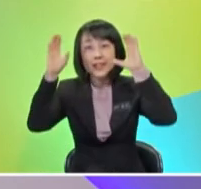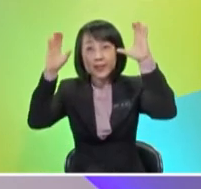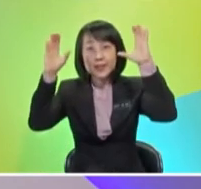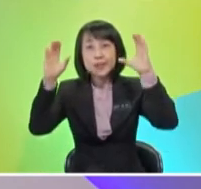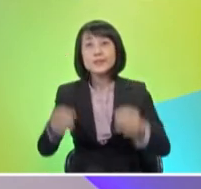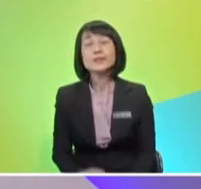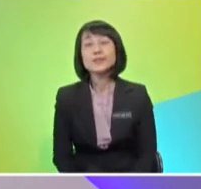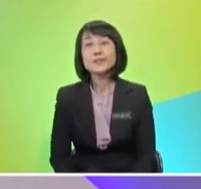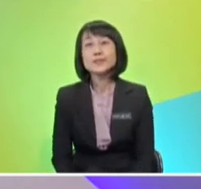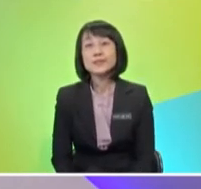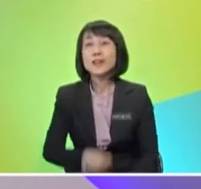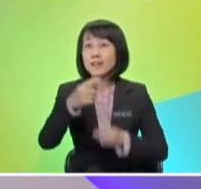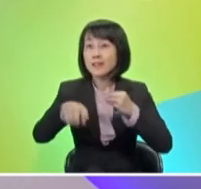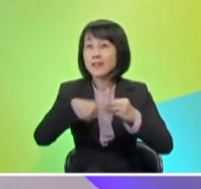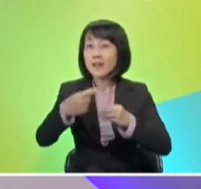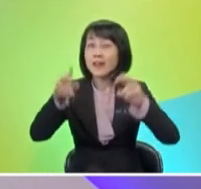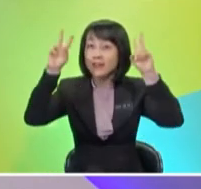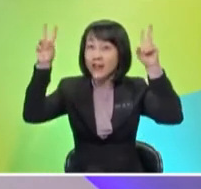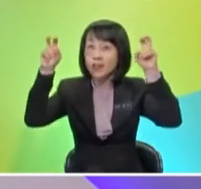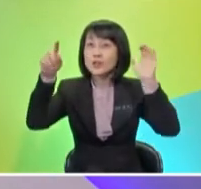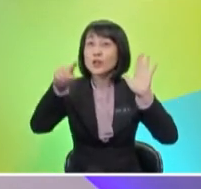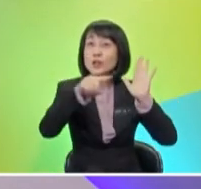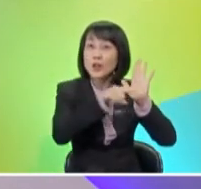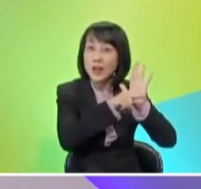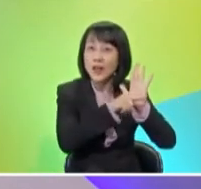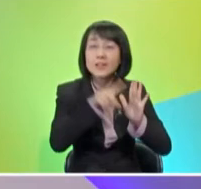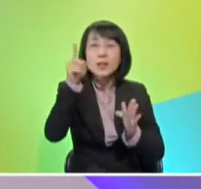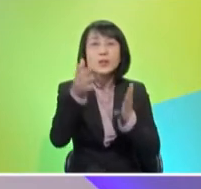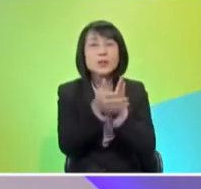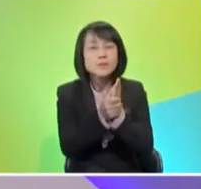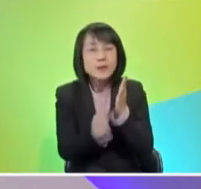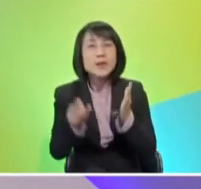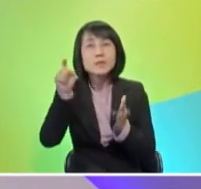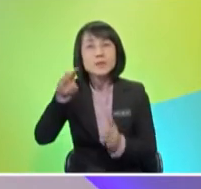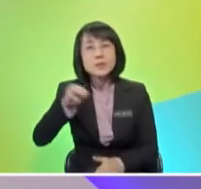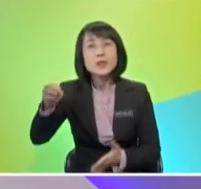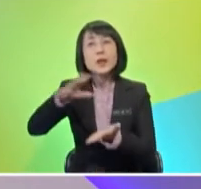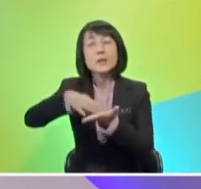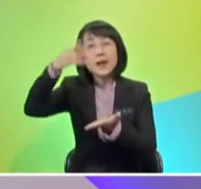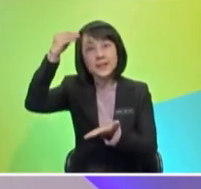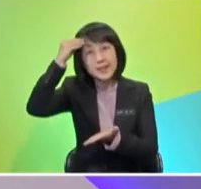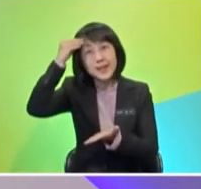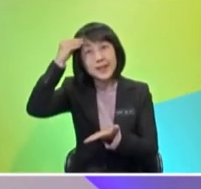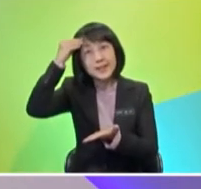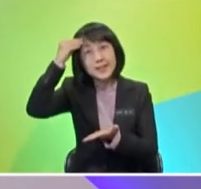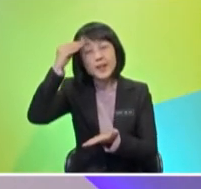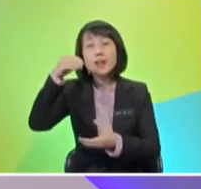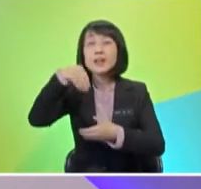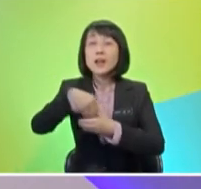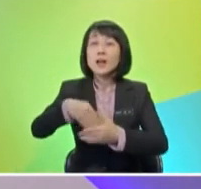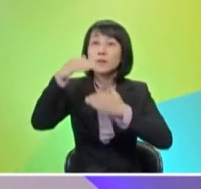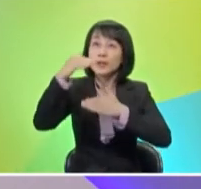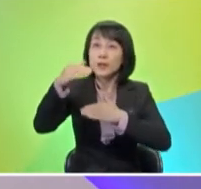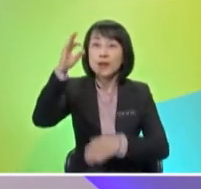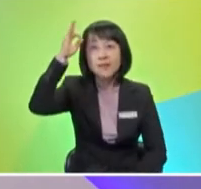satu tentang tajuk tolak salah satu kemahiran yang perlu dikuasai oleh murid itu tolak dalam lingkungan fakta